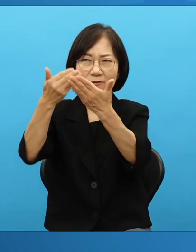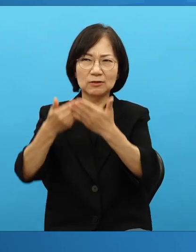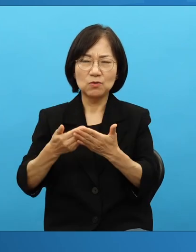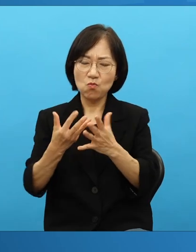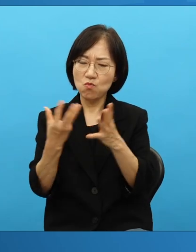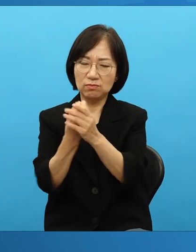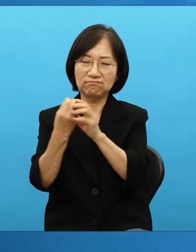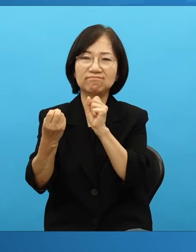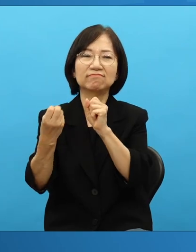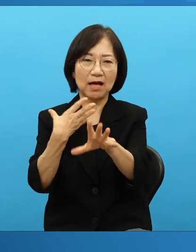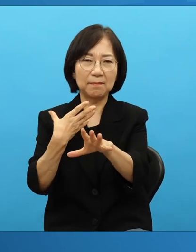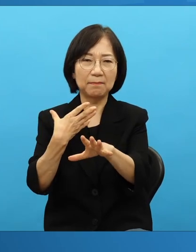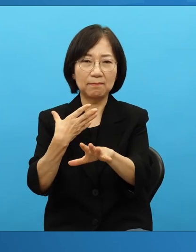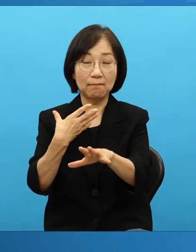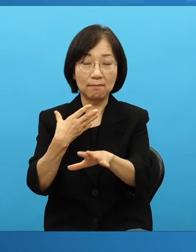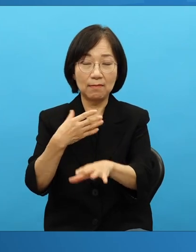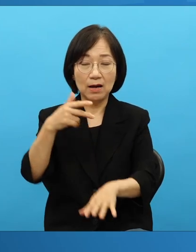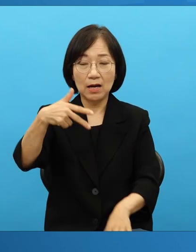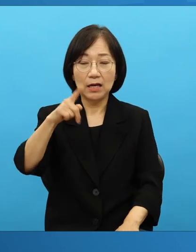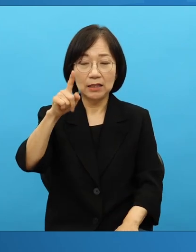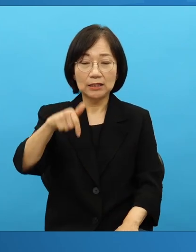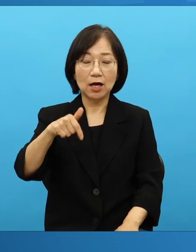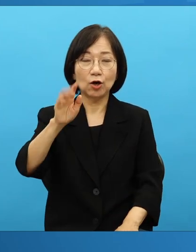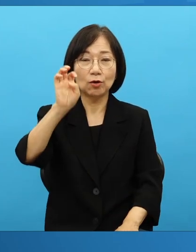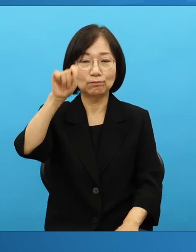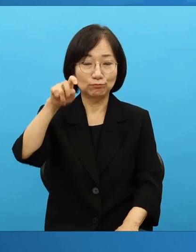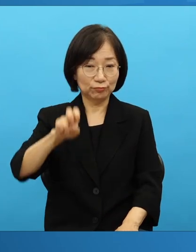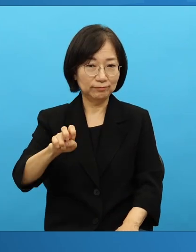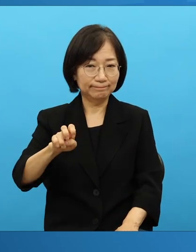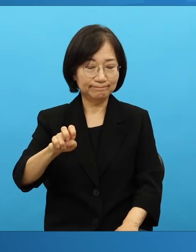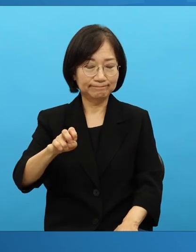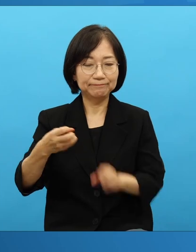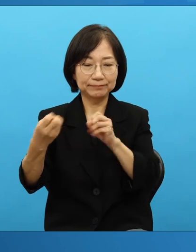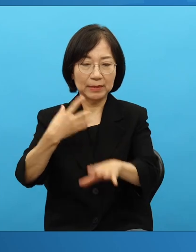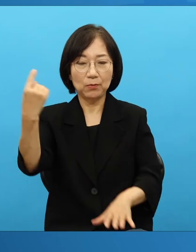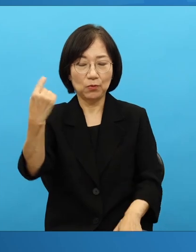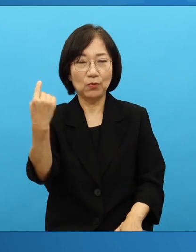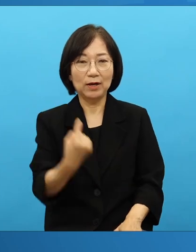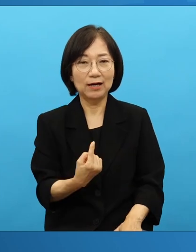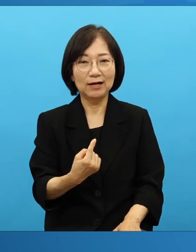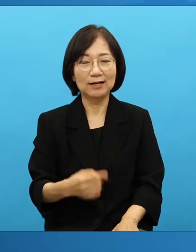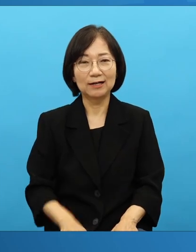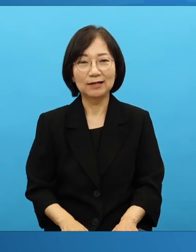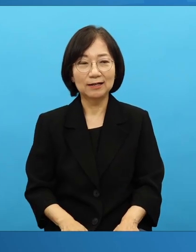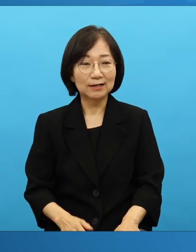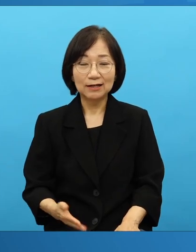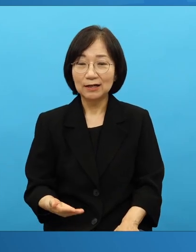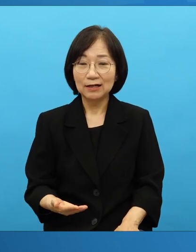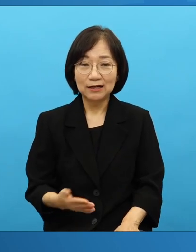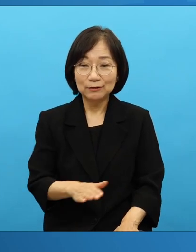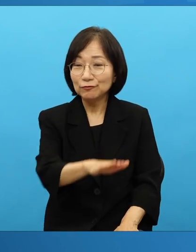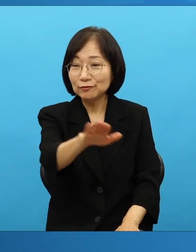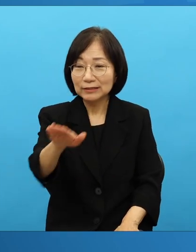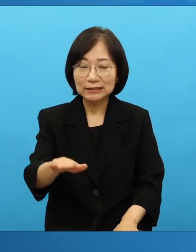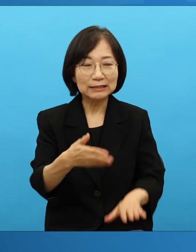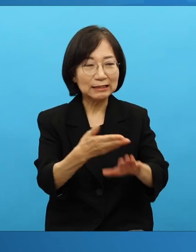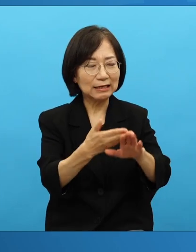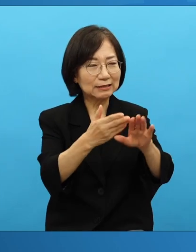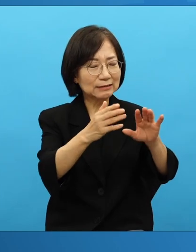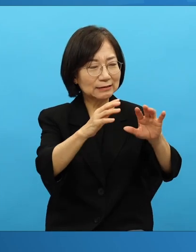绝对不要被禁锢在魔鬼的网络之中，一定要出来作品。 그래서 여러분이 세계 복음 하고 가야 될 거 아닙니까? 그렇잖아요. 우리도 사람 살리고 나라 살려야 될 거 아니에요.